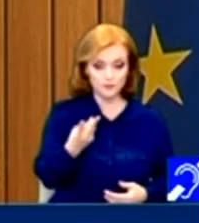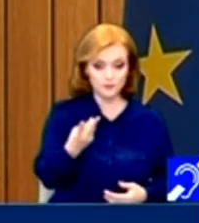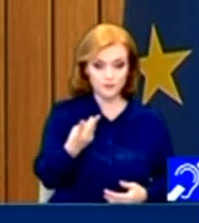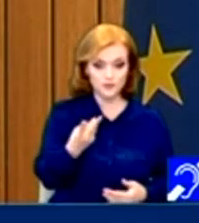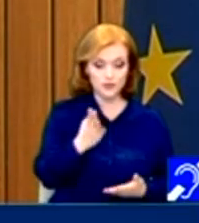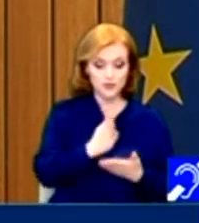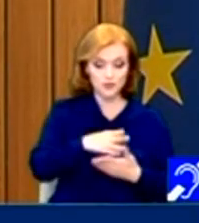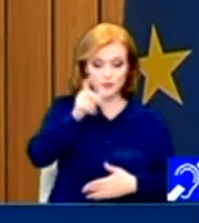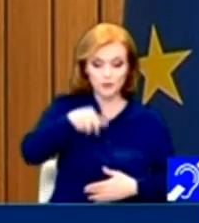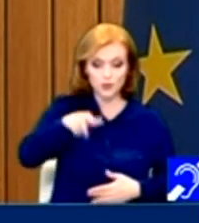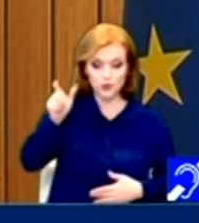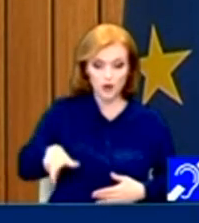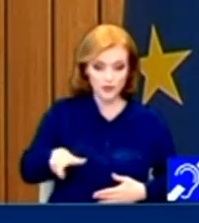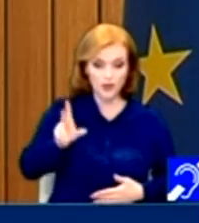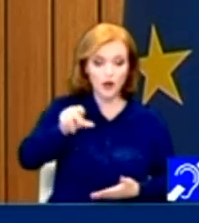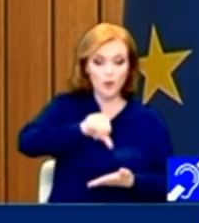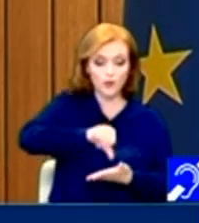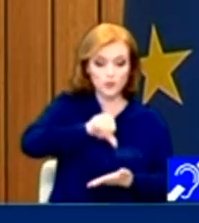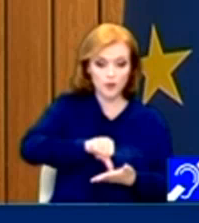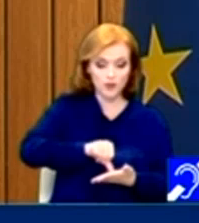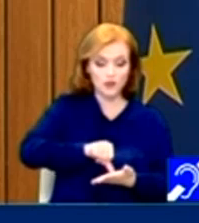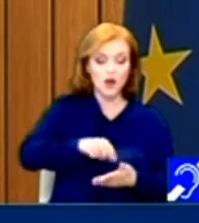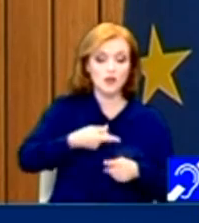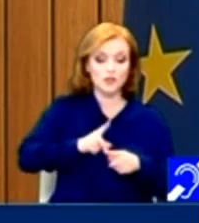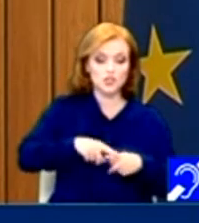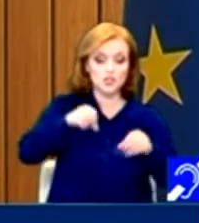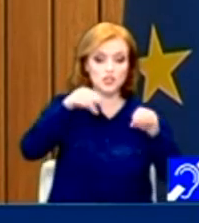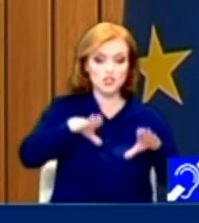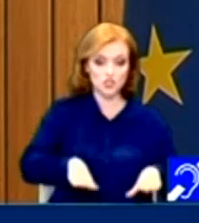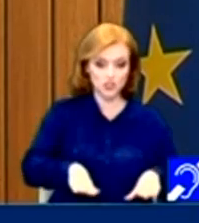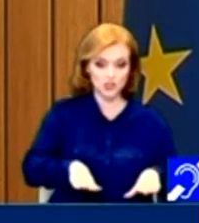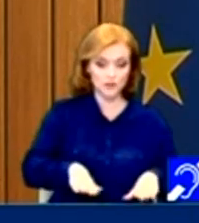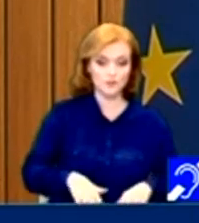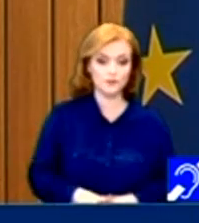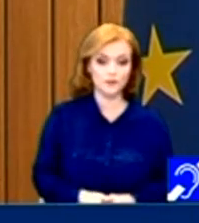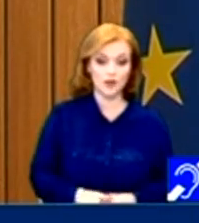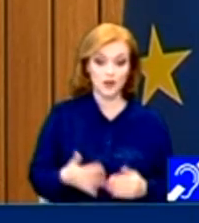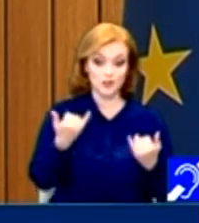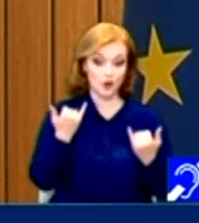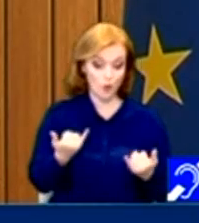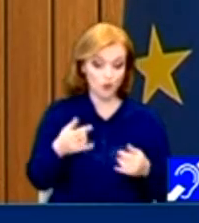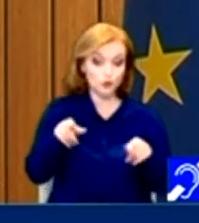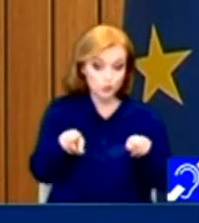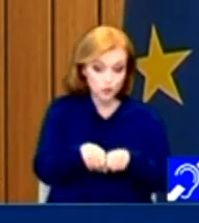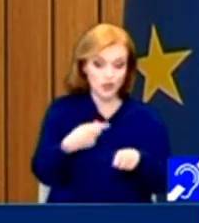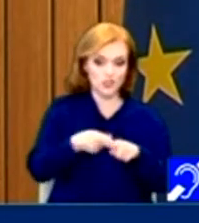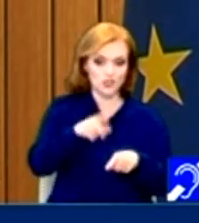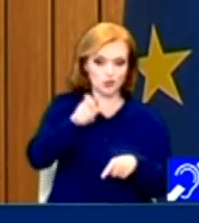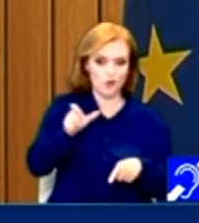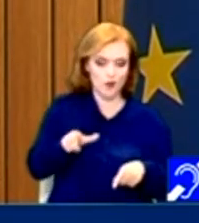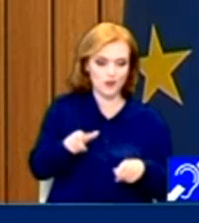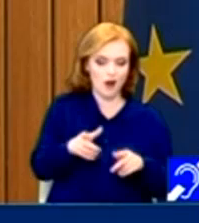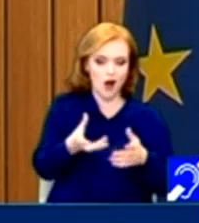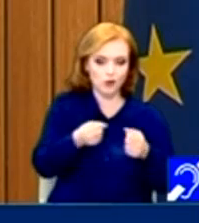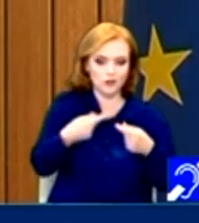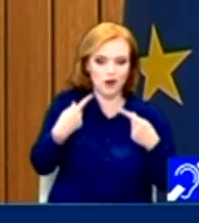anumite personaje care au participat la luarea acelei decizii se regăsesc și între cei care au luat acum altă decizie, avem